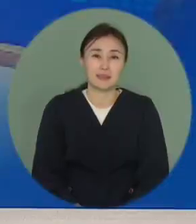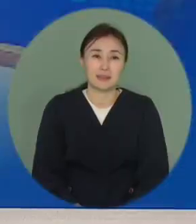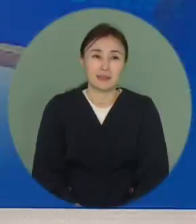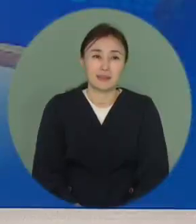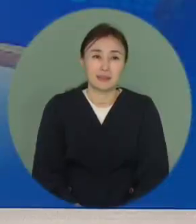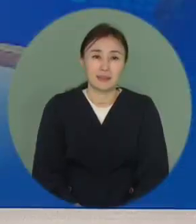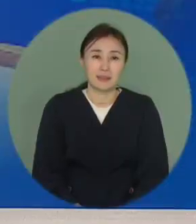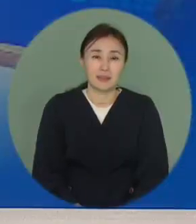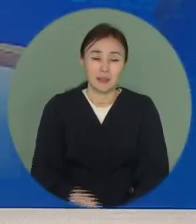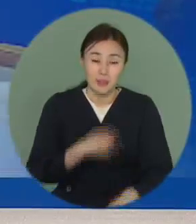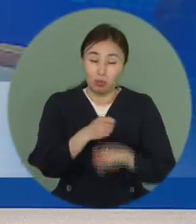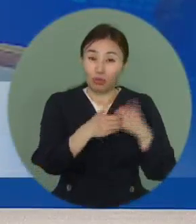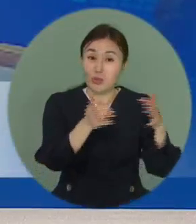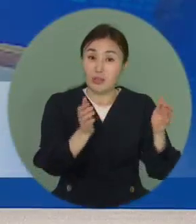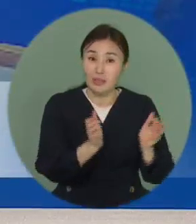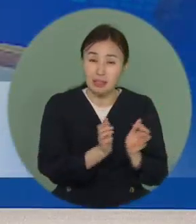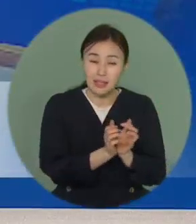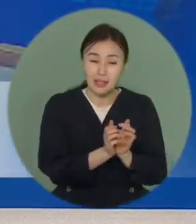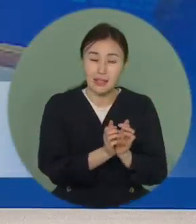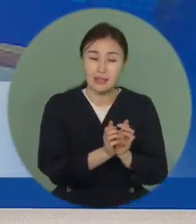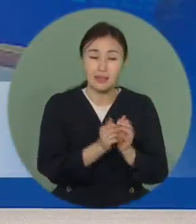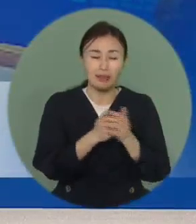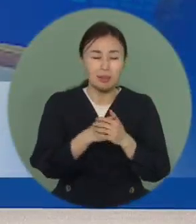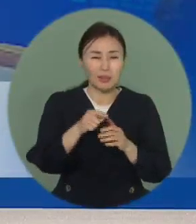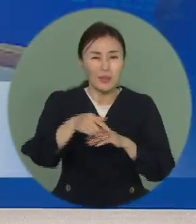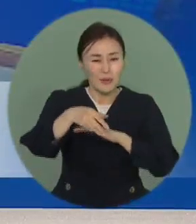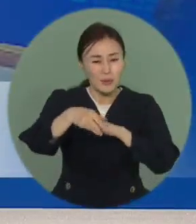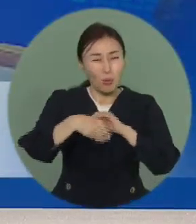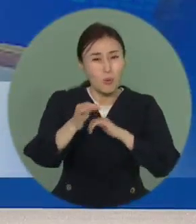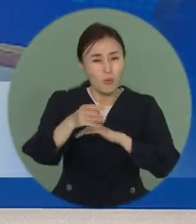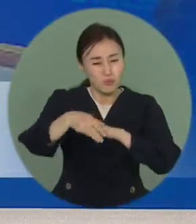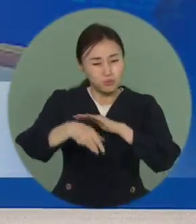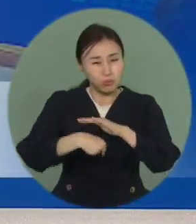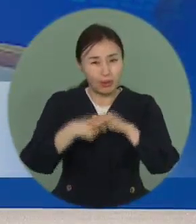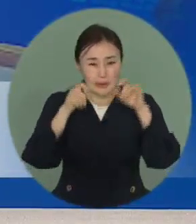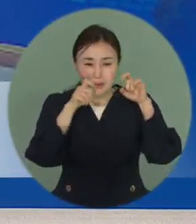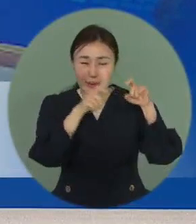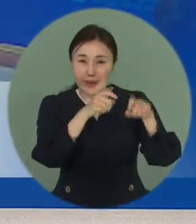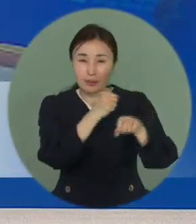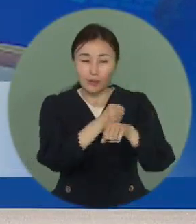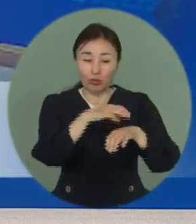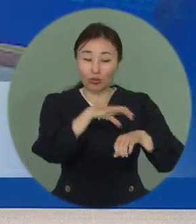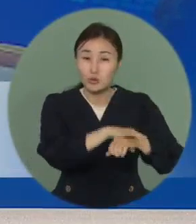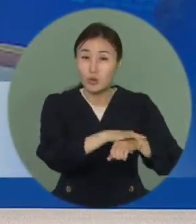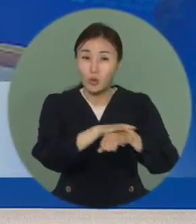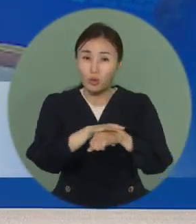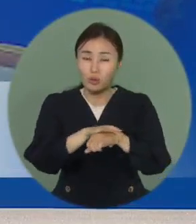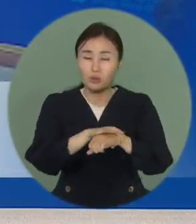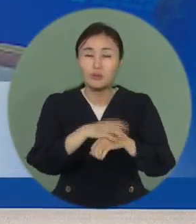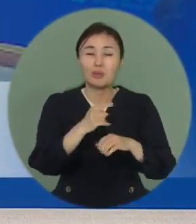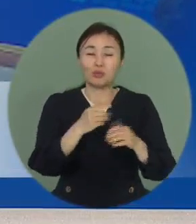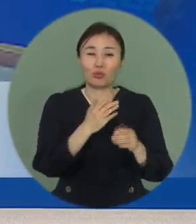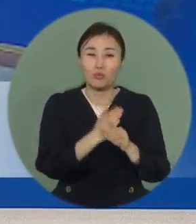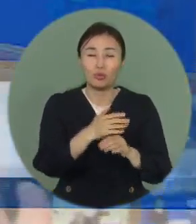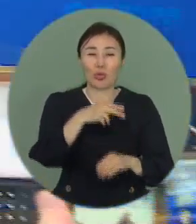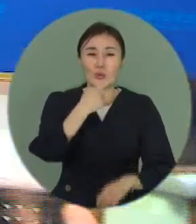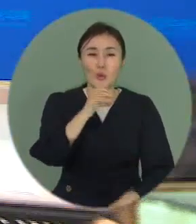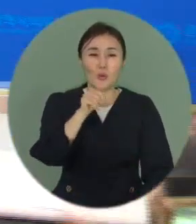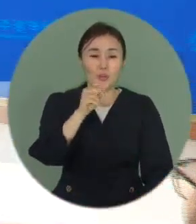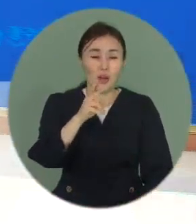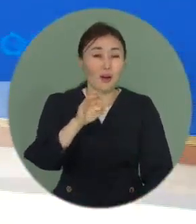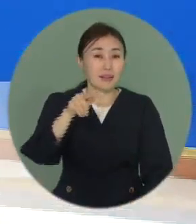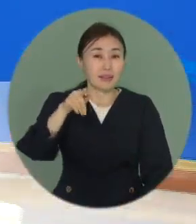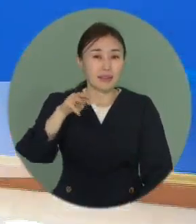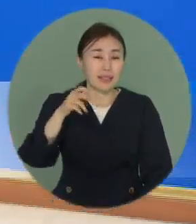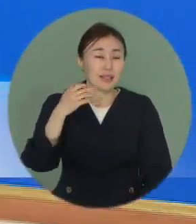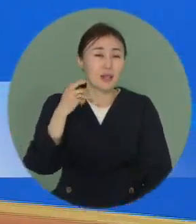김입니다 더불어민주당 전당대회 봉투 관 혐의로 기소돼 구속 수감 중인 송영길 소나무당 대표가